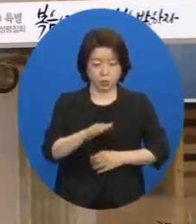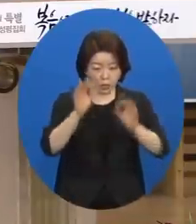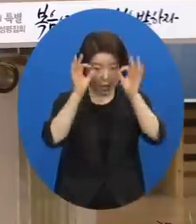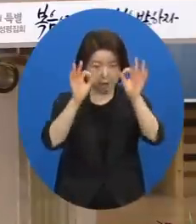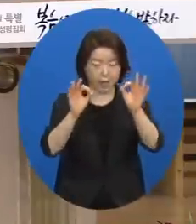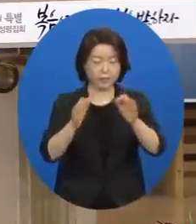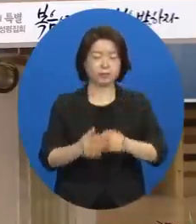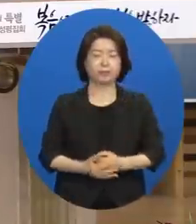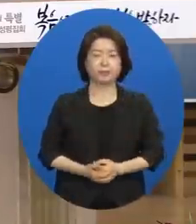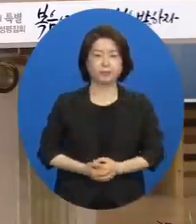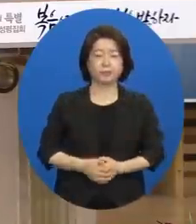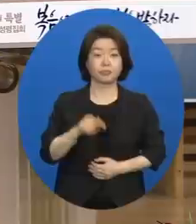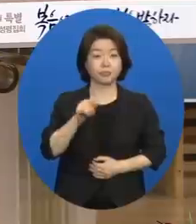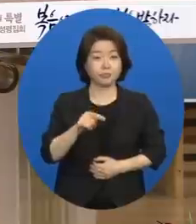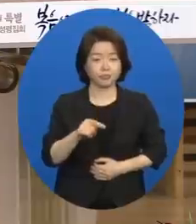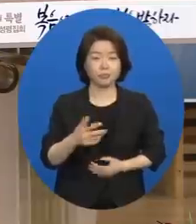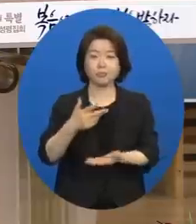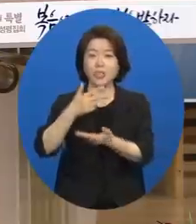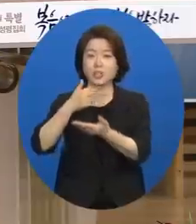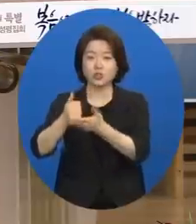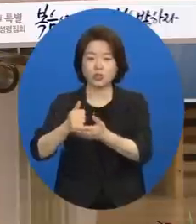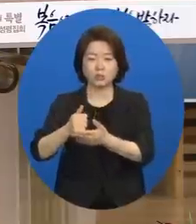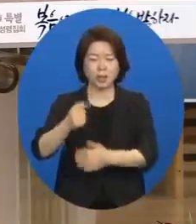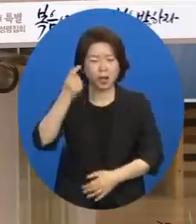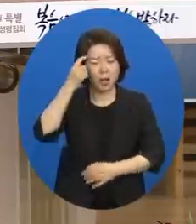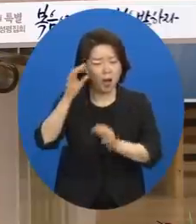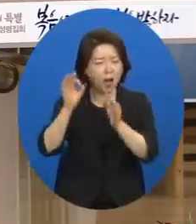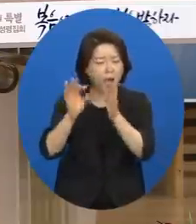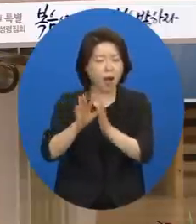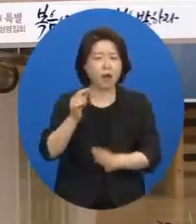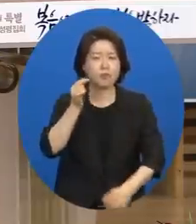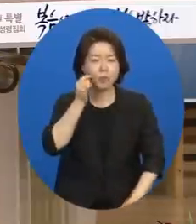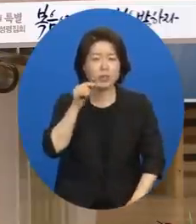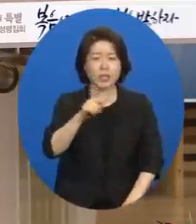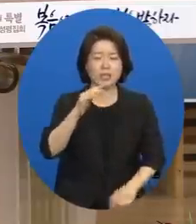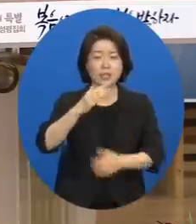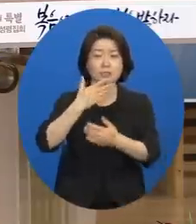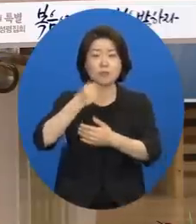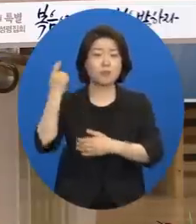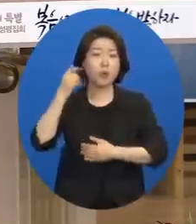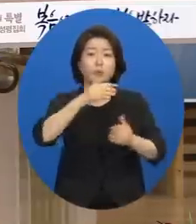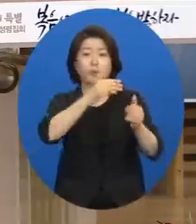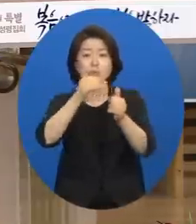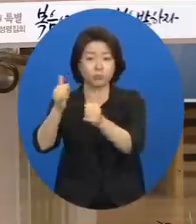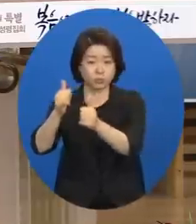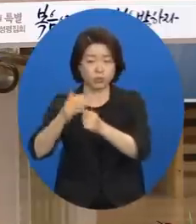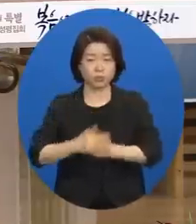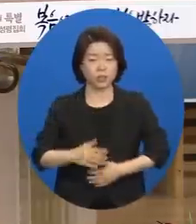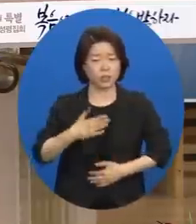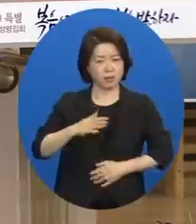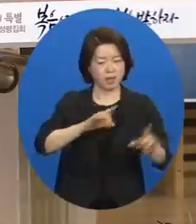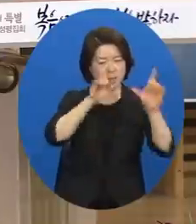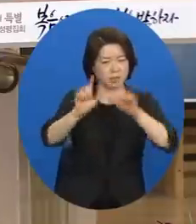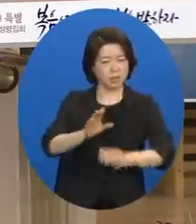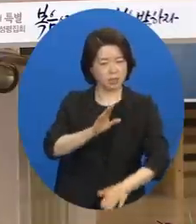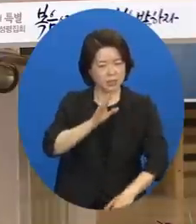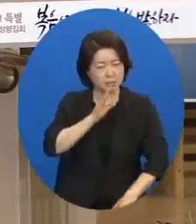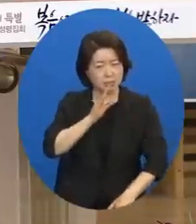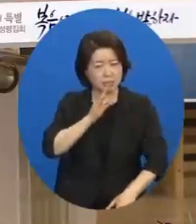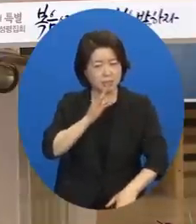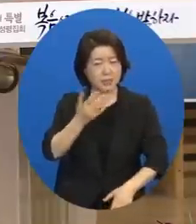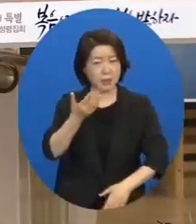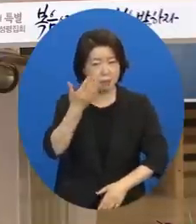일인데요. 이 주님의 상상도 안 되는 이 복음의 부르심이 과연 우리에게 실제가 될 수 있는가?